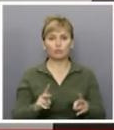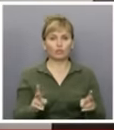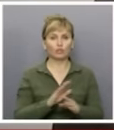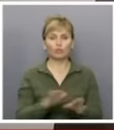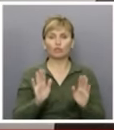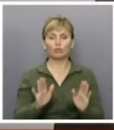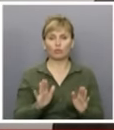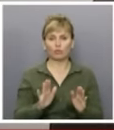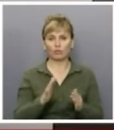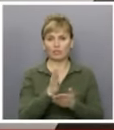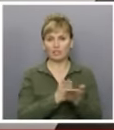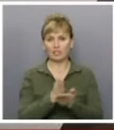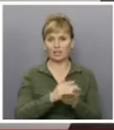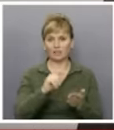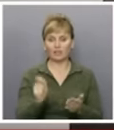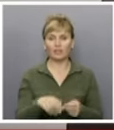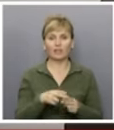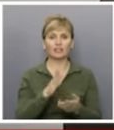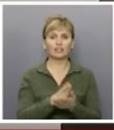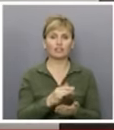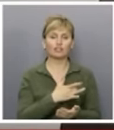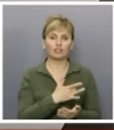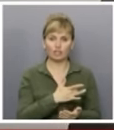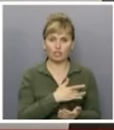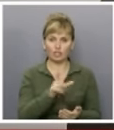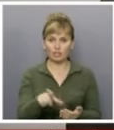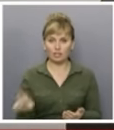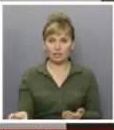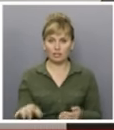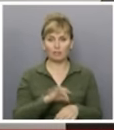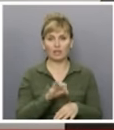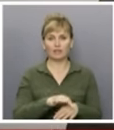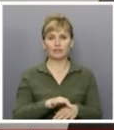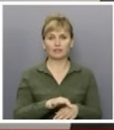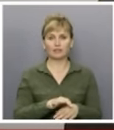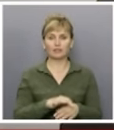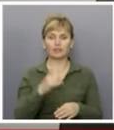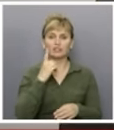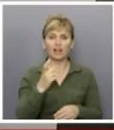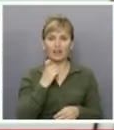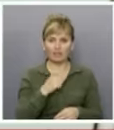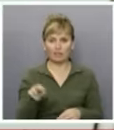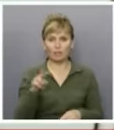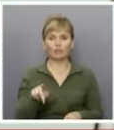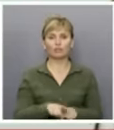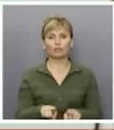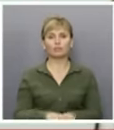только ветераны войны, это есть и сердечники, которые болеют, сахарный диабет.